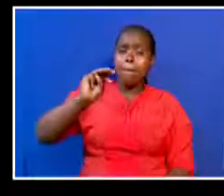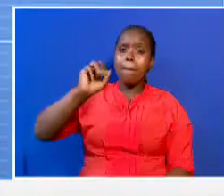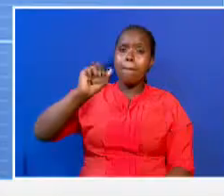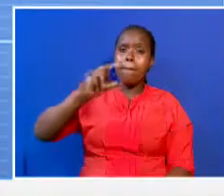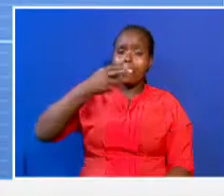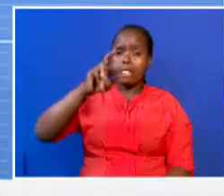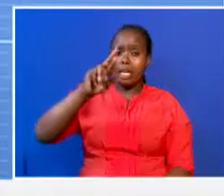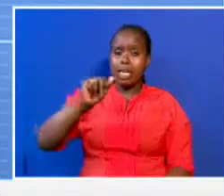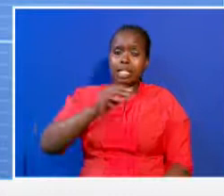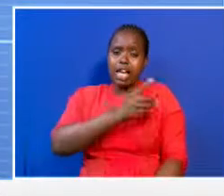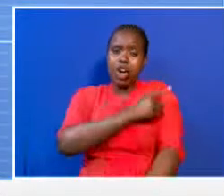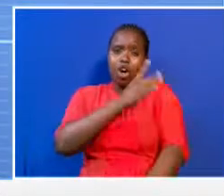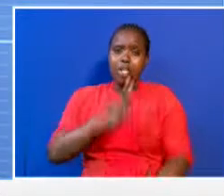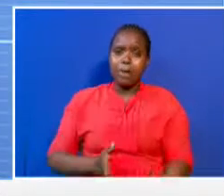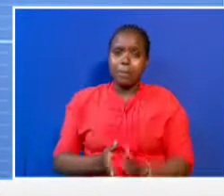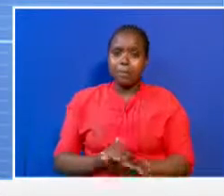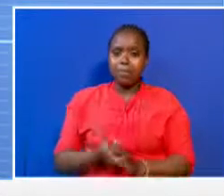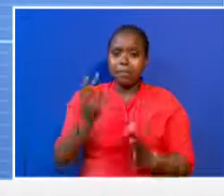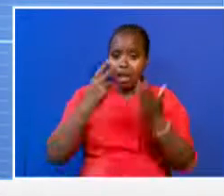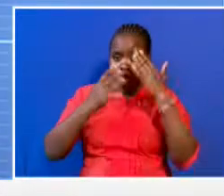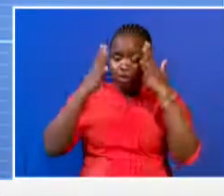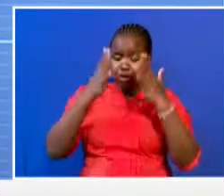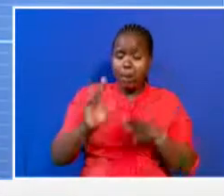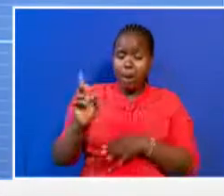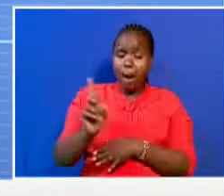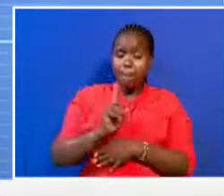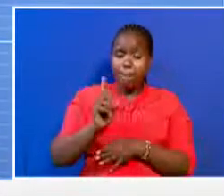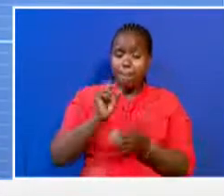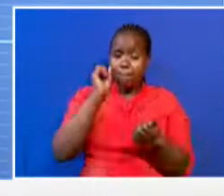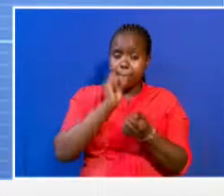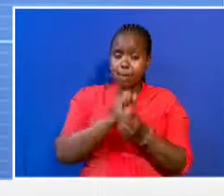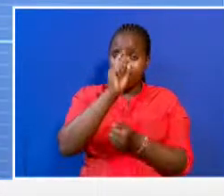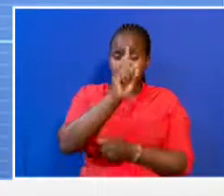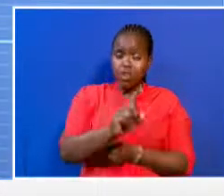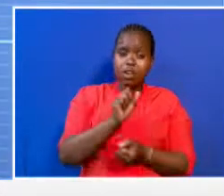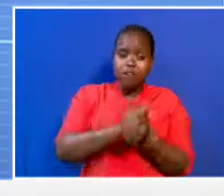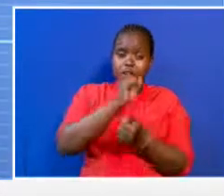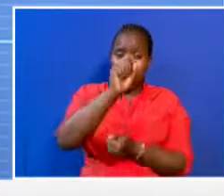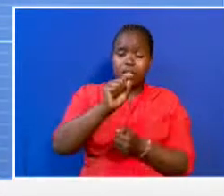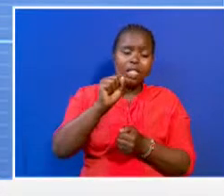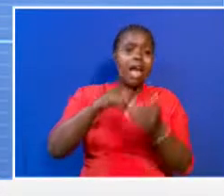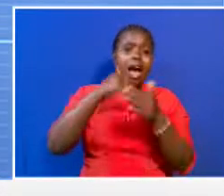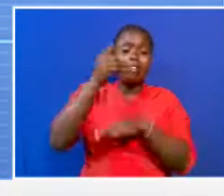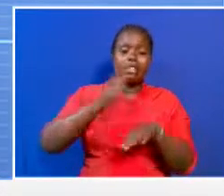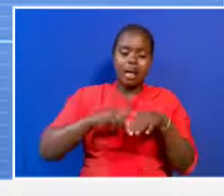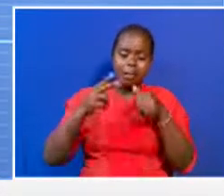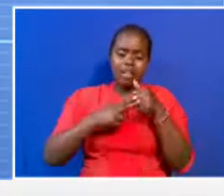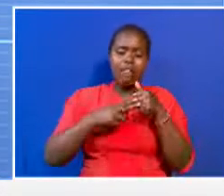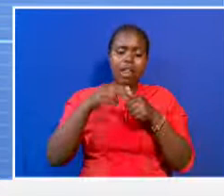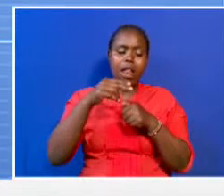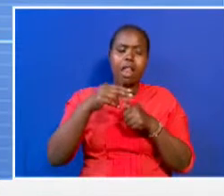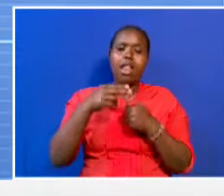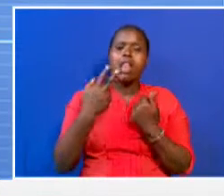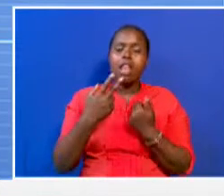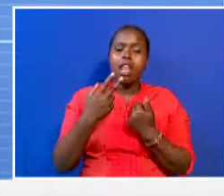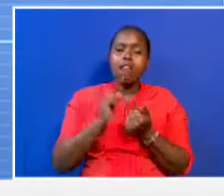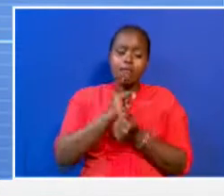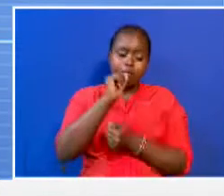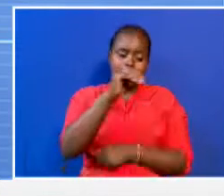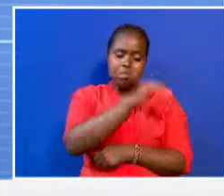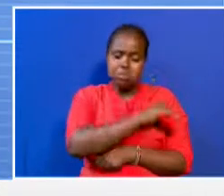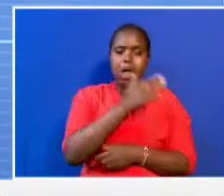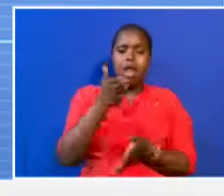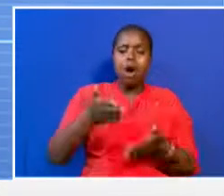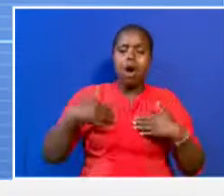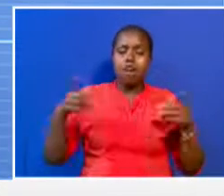doctor. Na mtazamaji, dakika 15 baada ya saa 1 juu ya alama, napata fursa ya kwenda kwenye